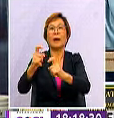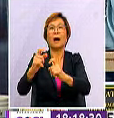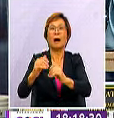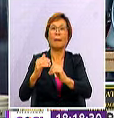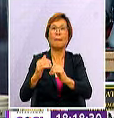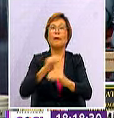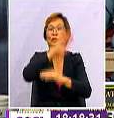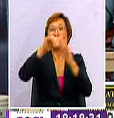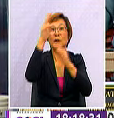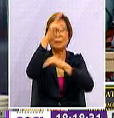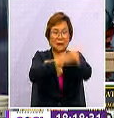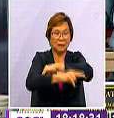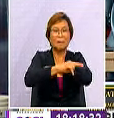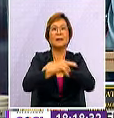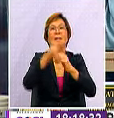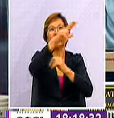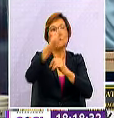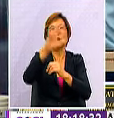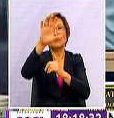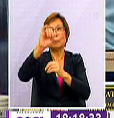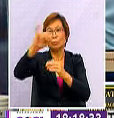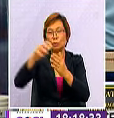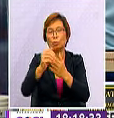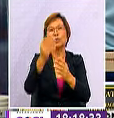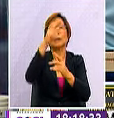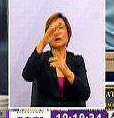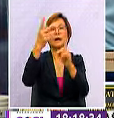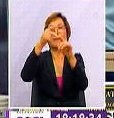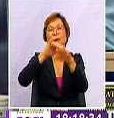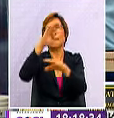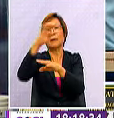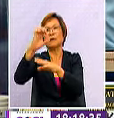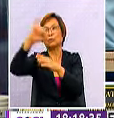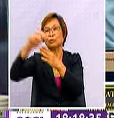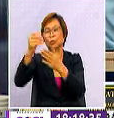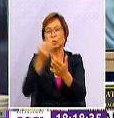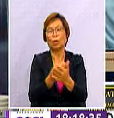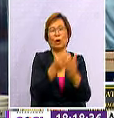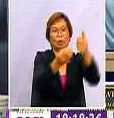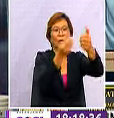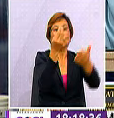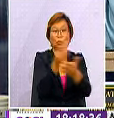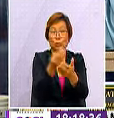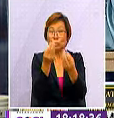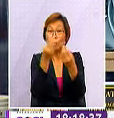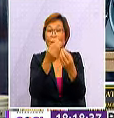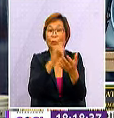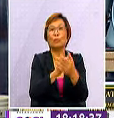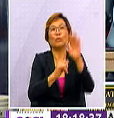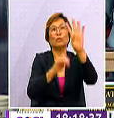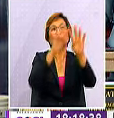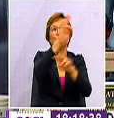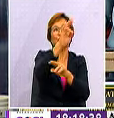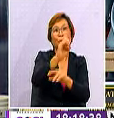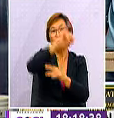kepada semua kerajaan negeri daripada RM350 juta kepada RM400 juta. Daripada jumlah tersebut, sejumlah